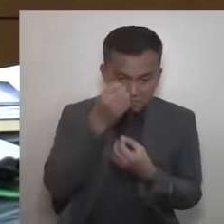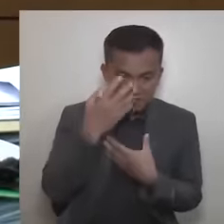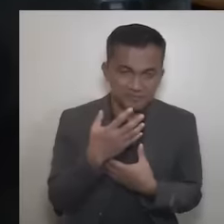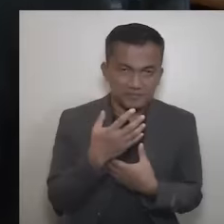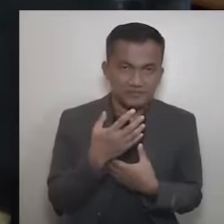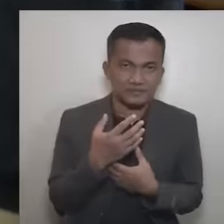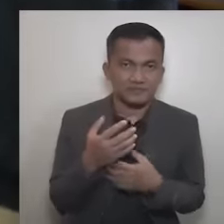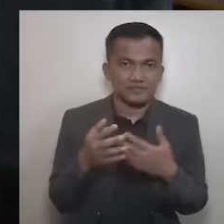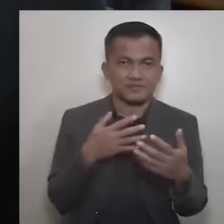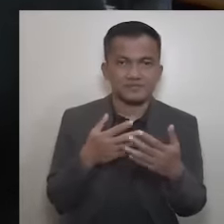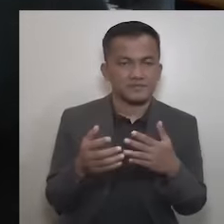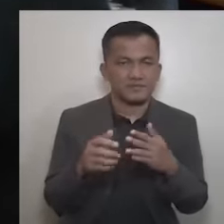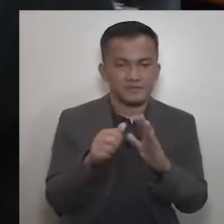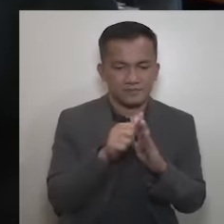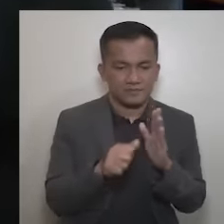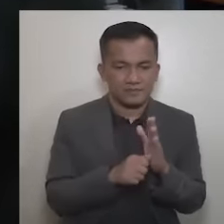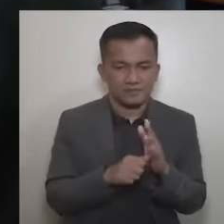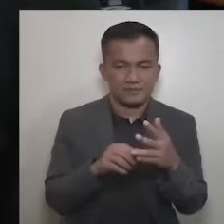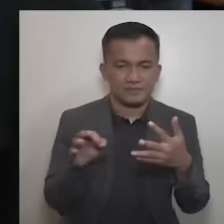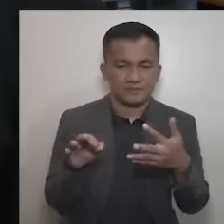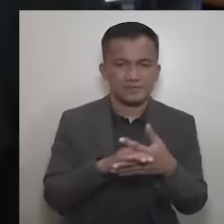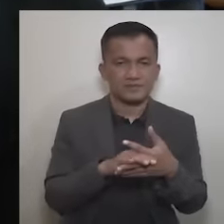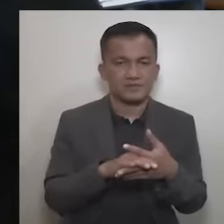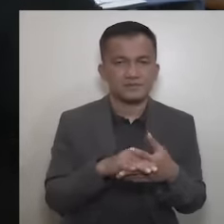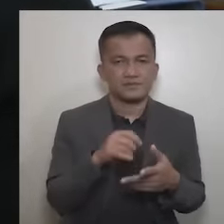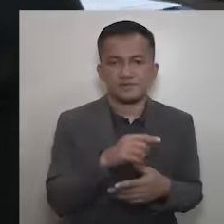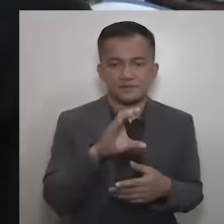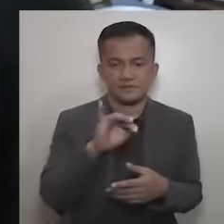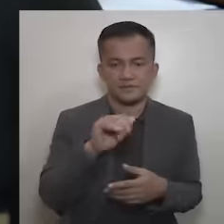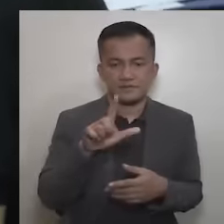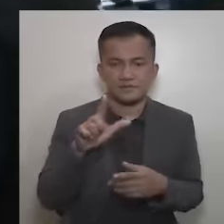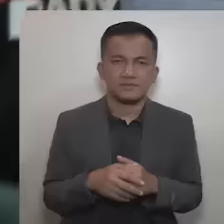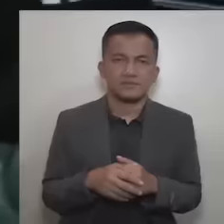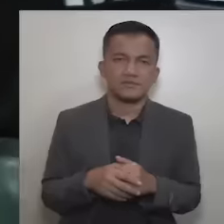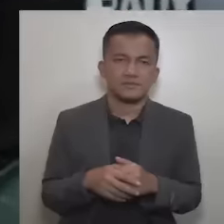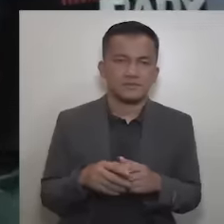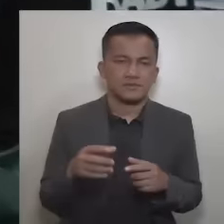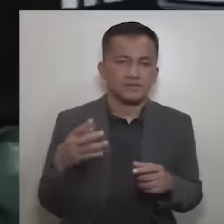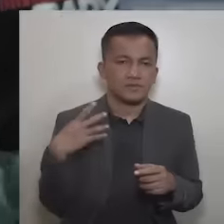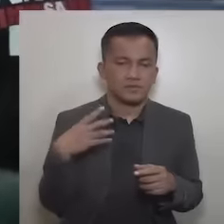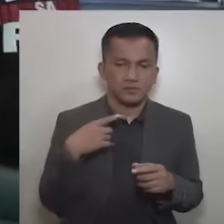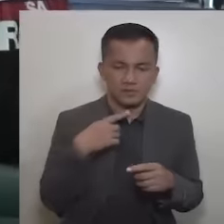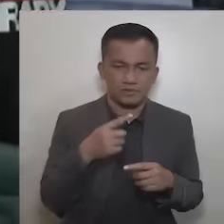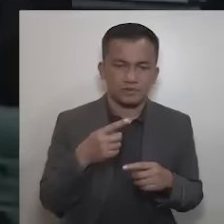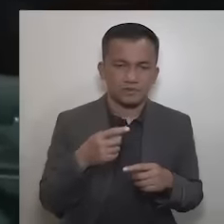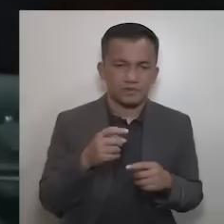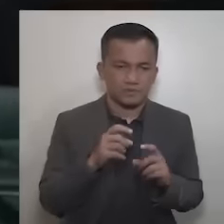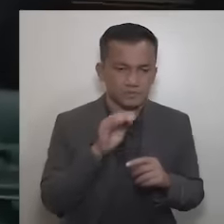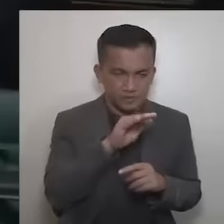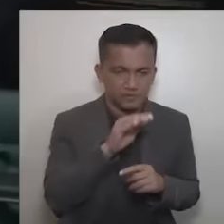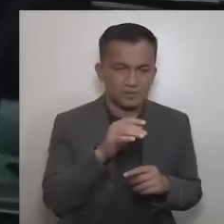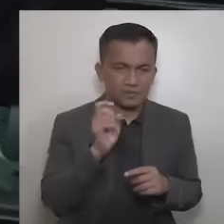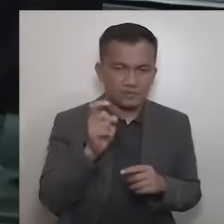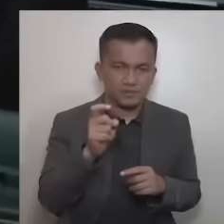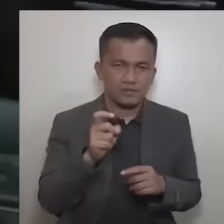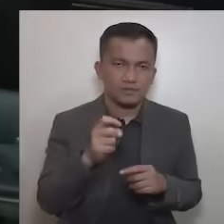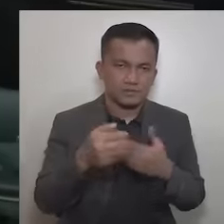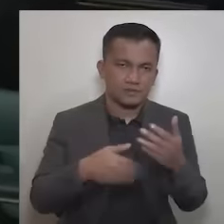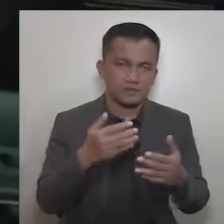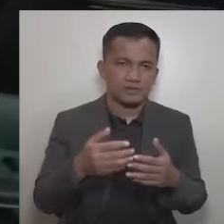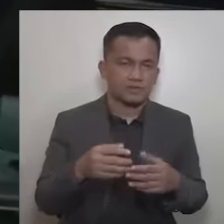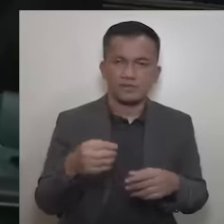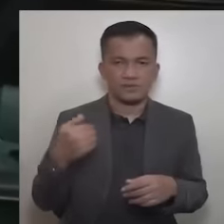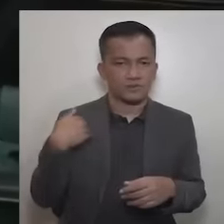sinabi sa amin. Sige, anyway, attorney, so nag-file naman sila sa civil service. No, para at least namin, para mapabilis yung ano rin,